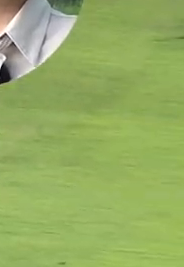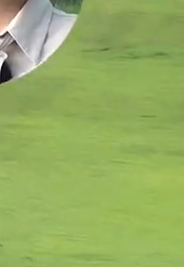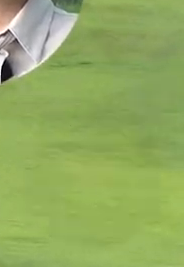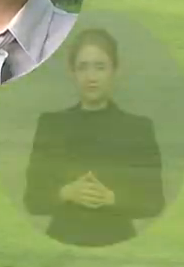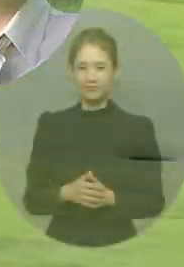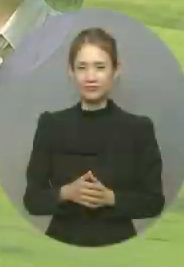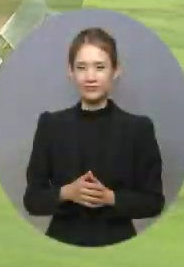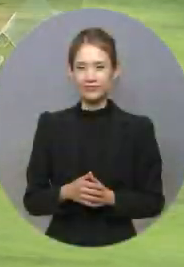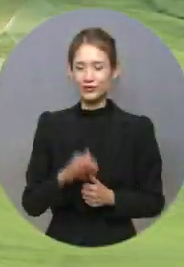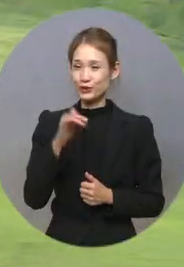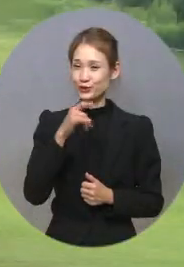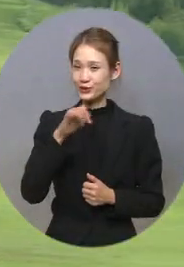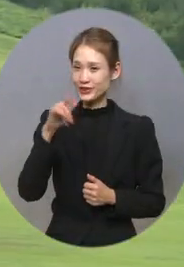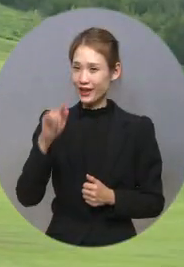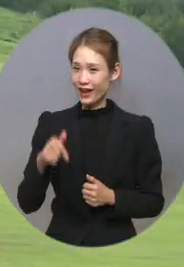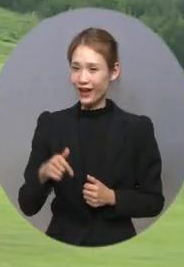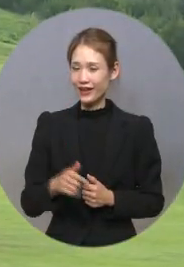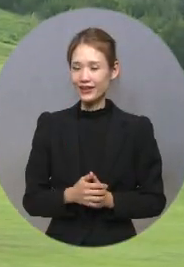굿샷!